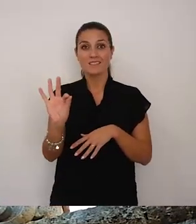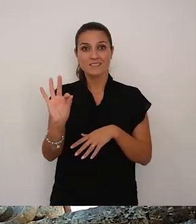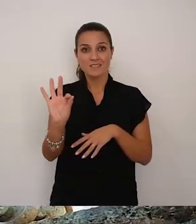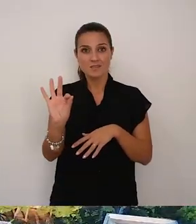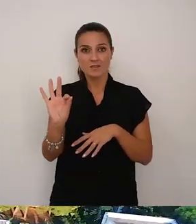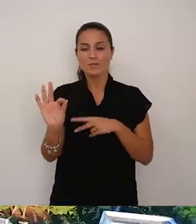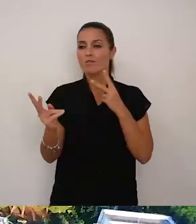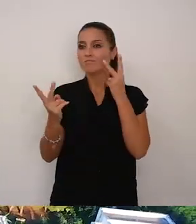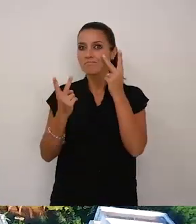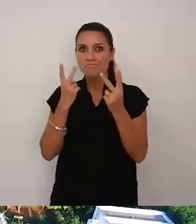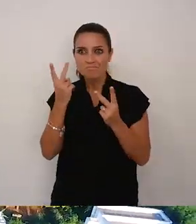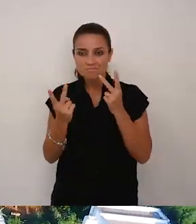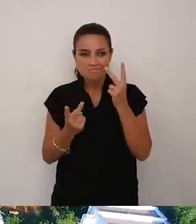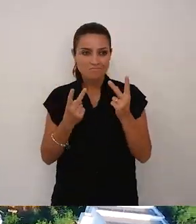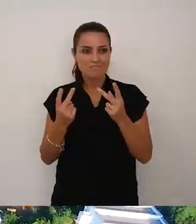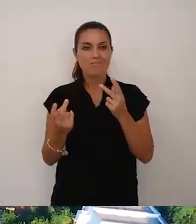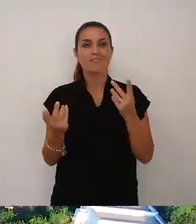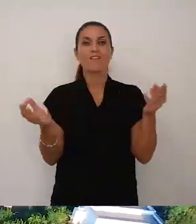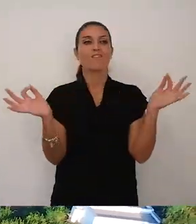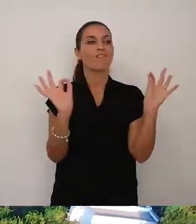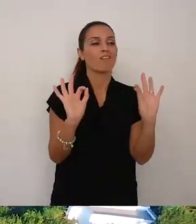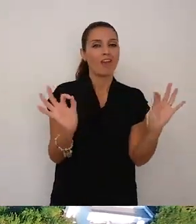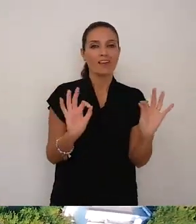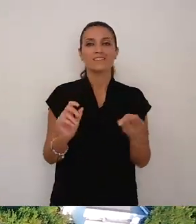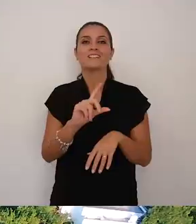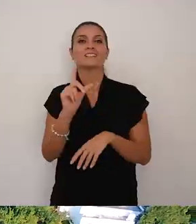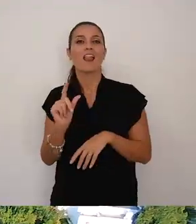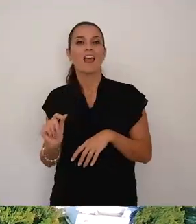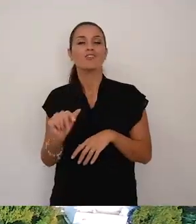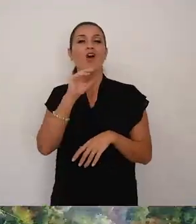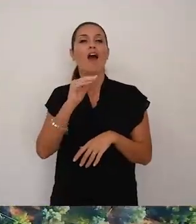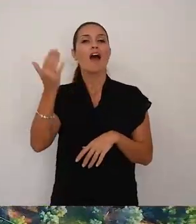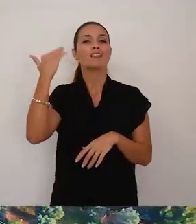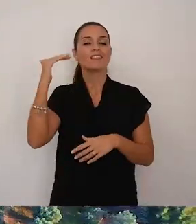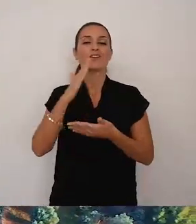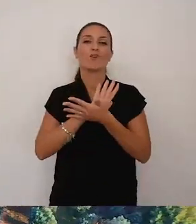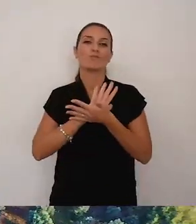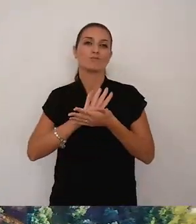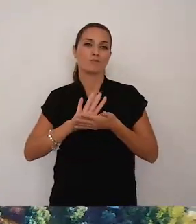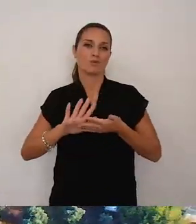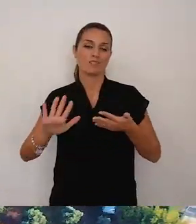luoghi che richiamano la spontaneità e la freschezza di un Salento antico e genuino.